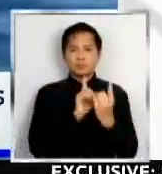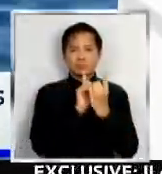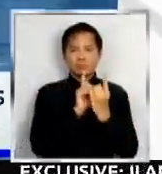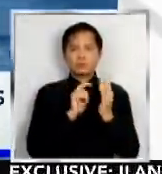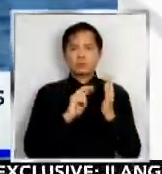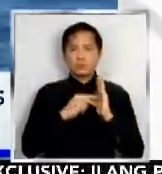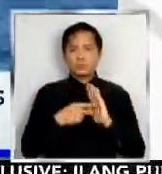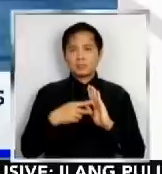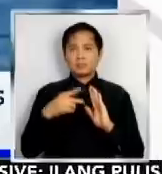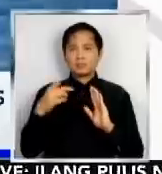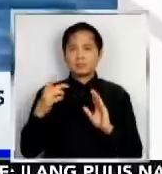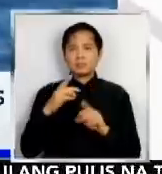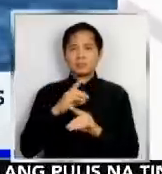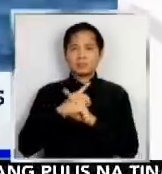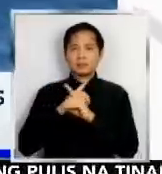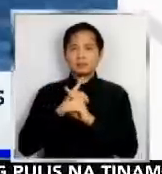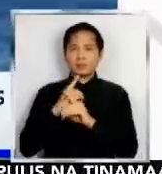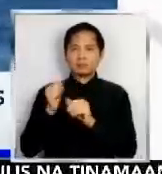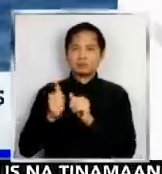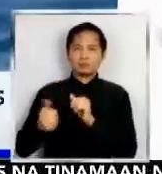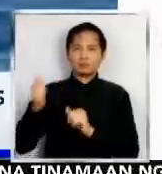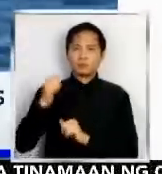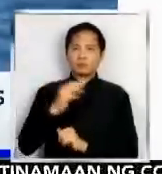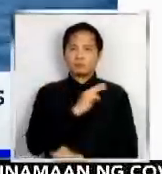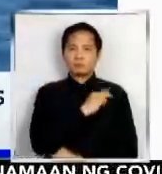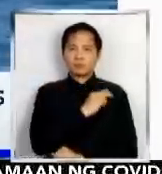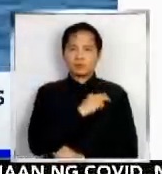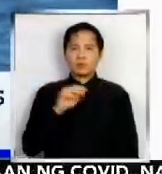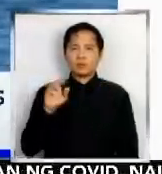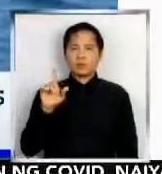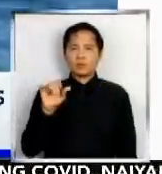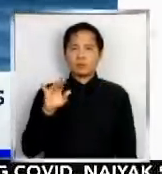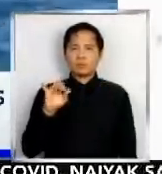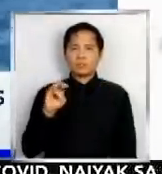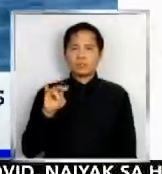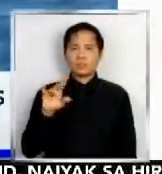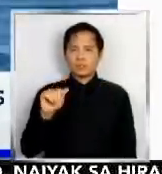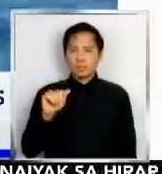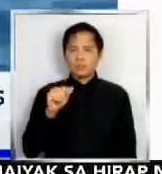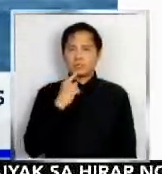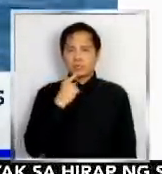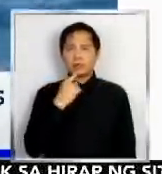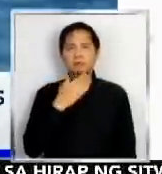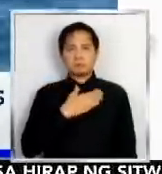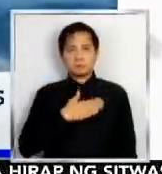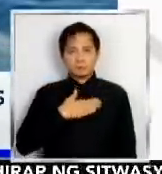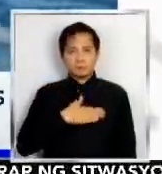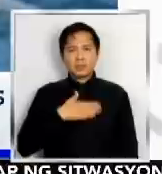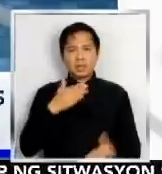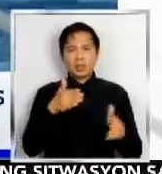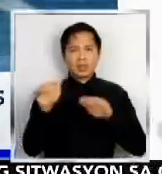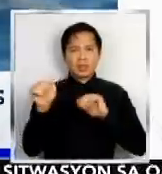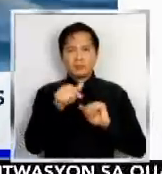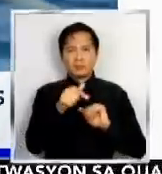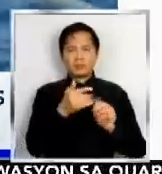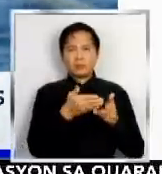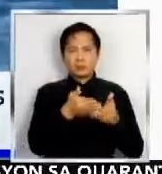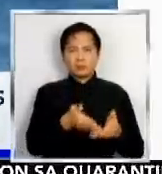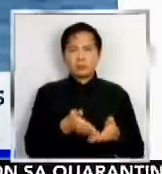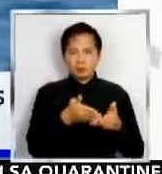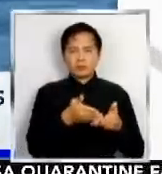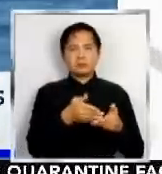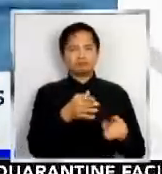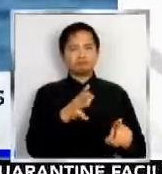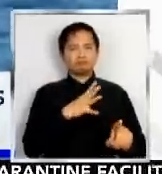Delfin Lorenzana na lisanin na ng mga Chinese ang Julian Felipe Reef. Ang palasyo, umaasang aalis na lang ng kusa ang daang-daang